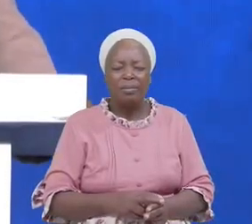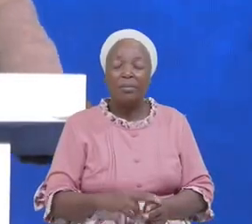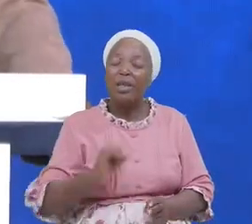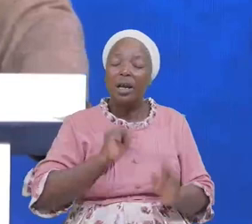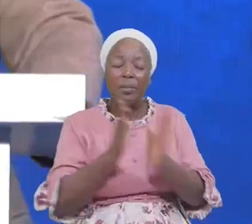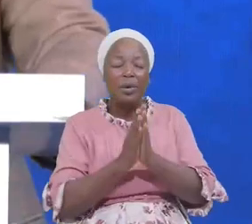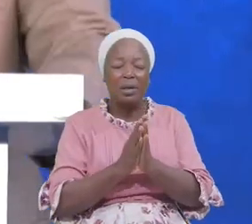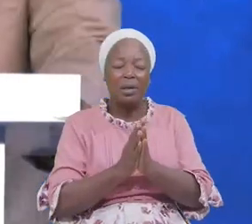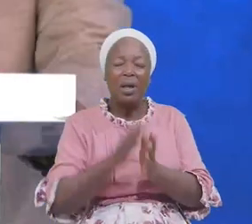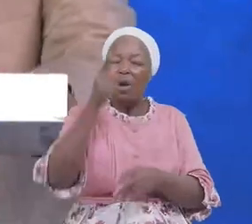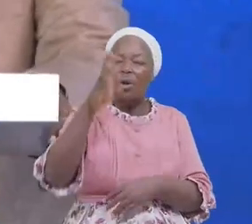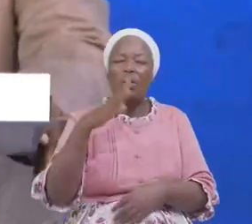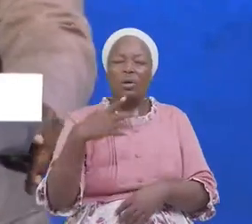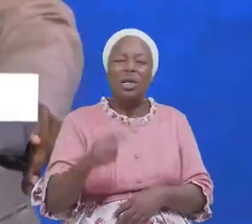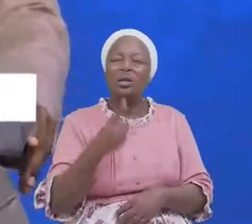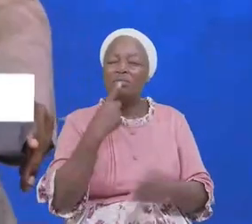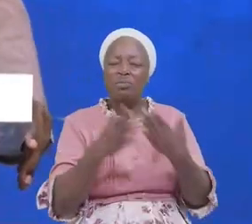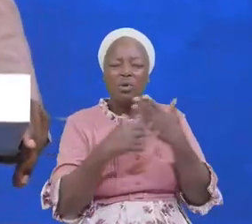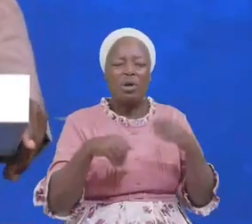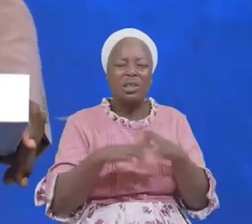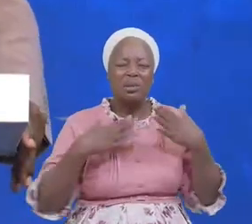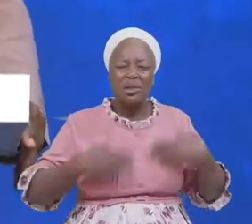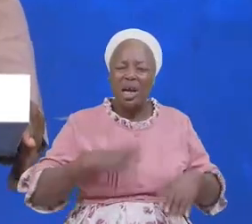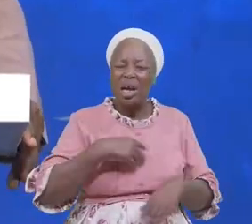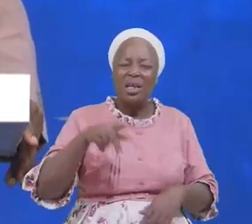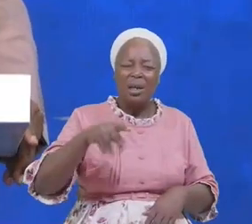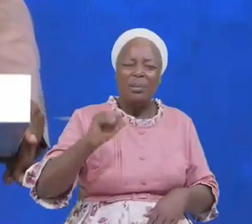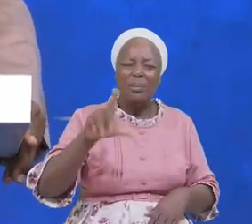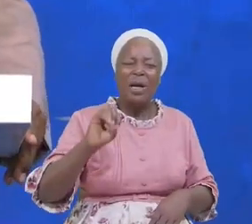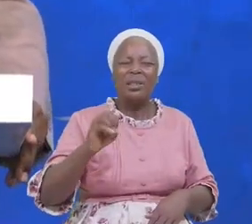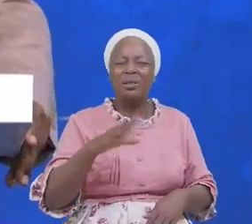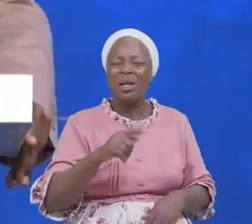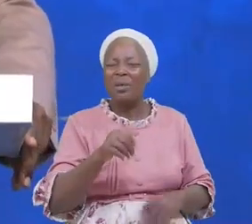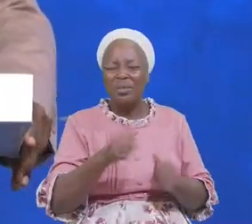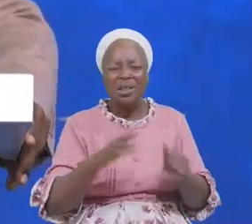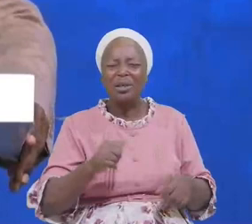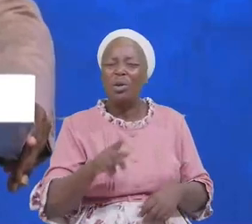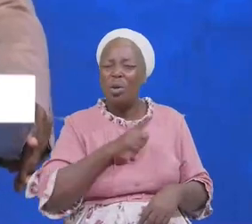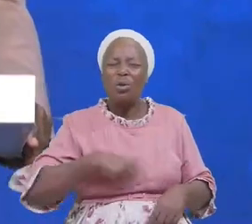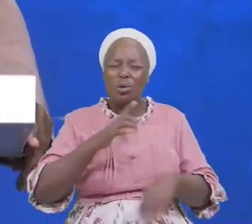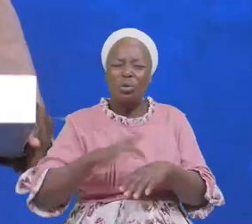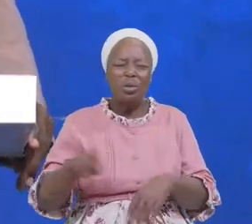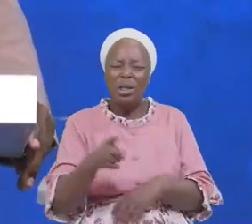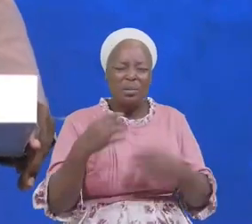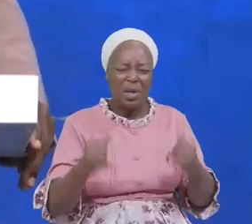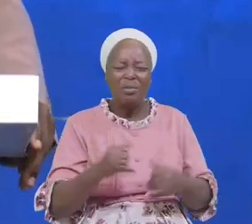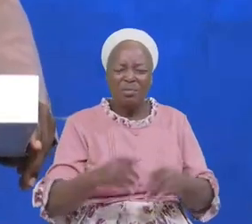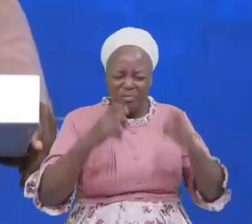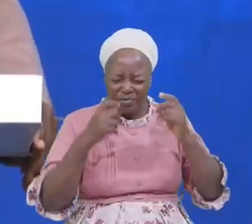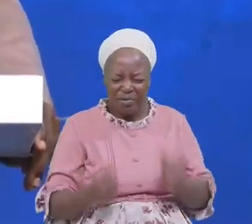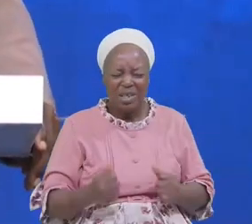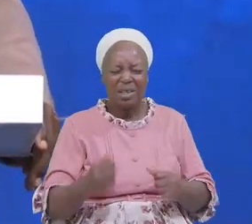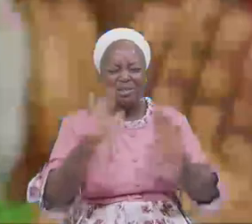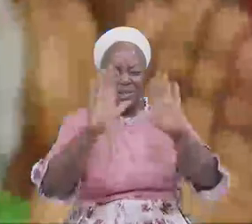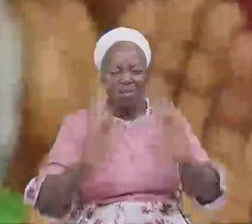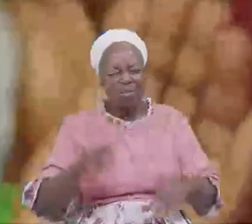Je prie, Seigneur, que perte de sang s'arrête maintenant et que tout soit réglé. Miracle